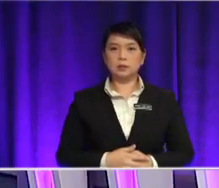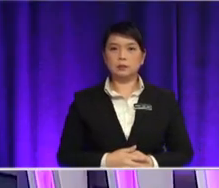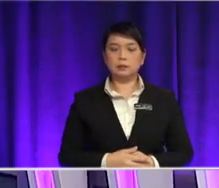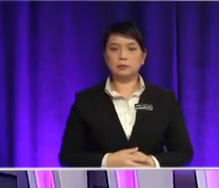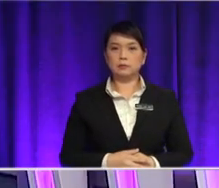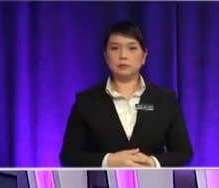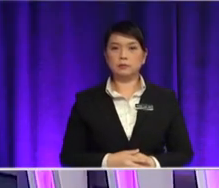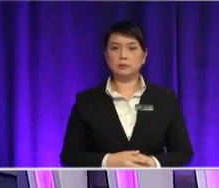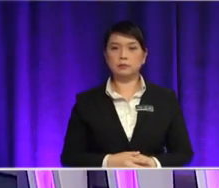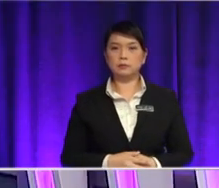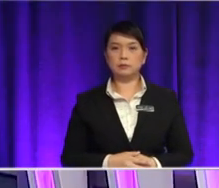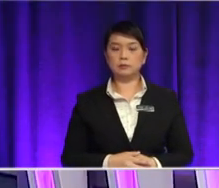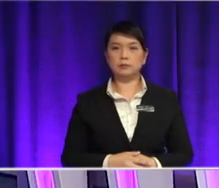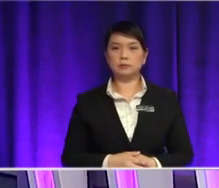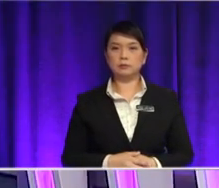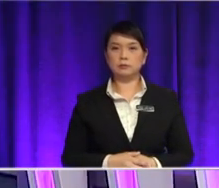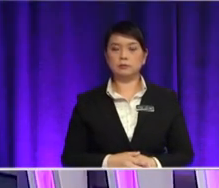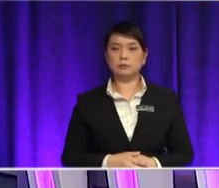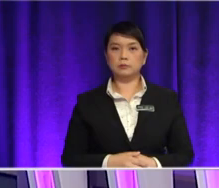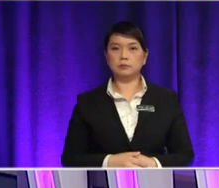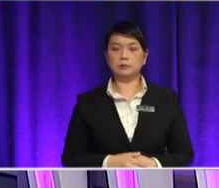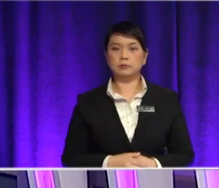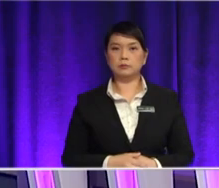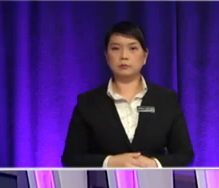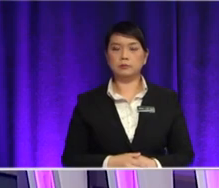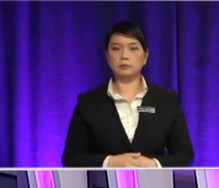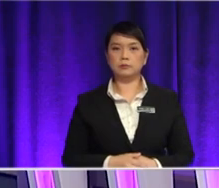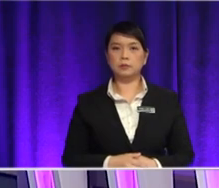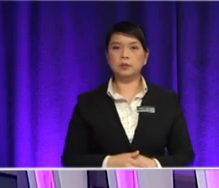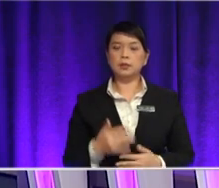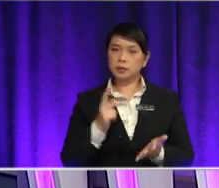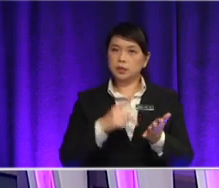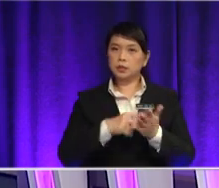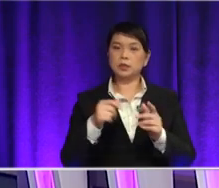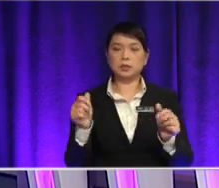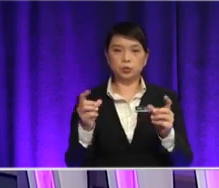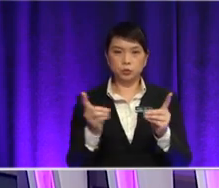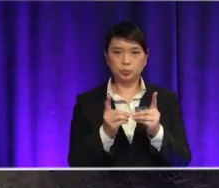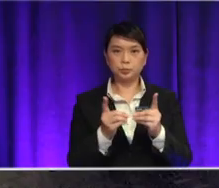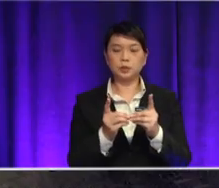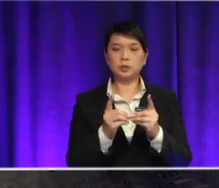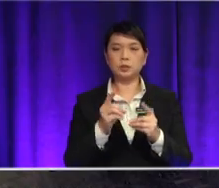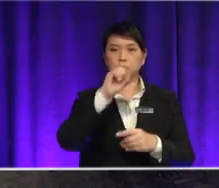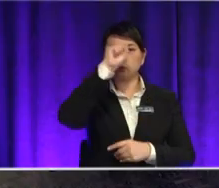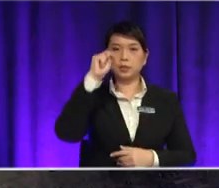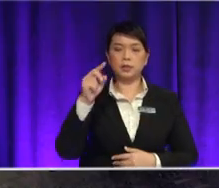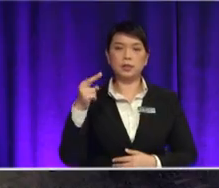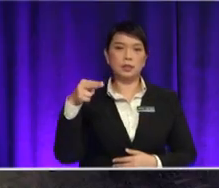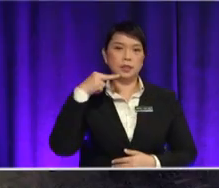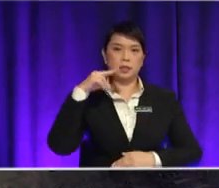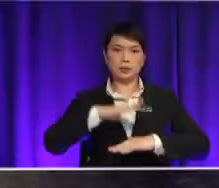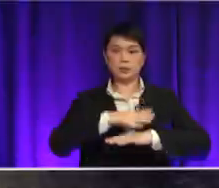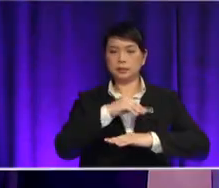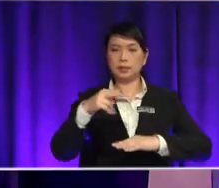perkataan had bawah dan had atas. Adakah sama dengan sempadan bawah dan sempadan atas? Tak sama. Tak kalau sama. Had tadi kan macam 1